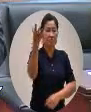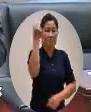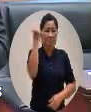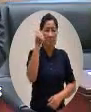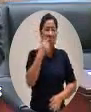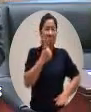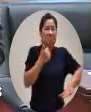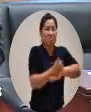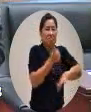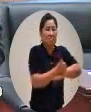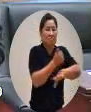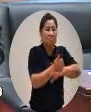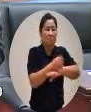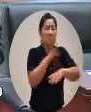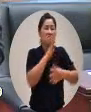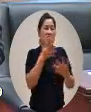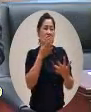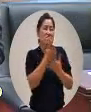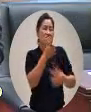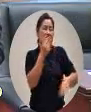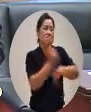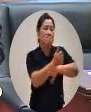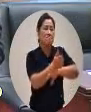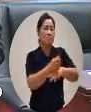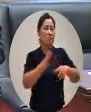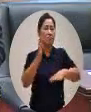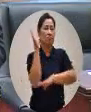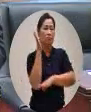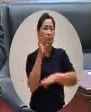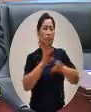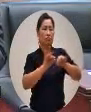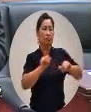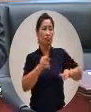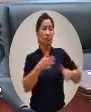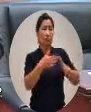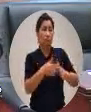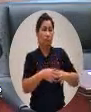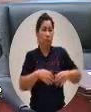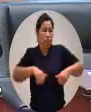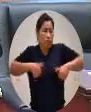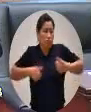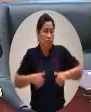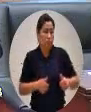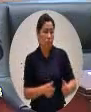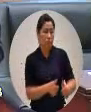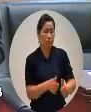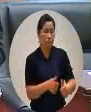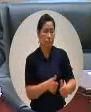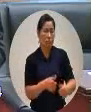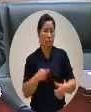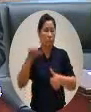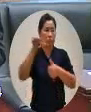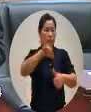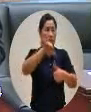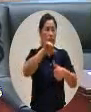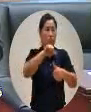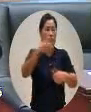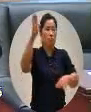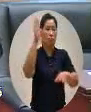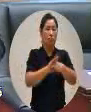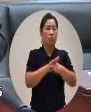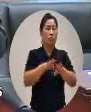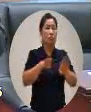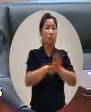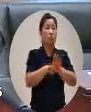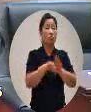然後侵占公有財產還要被追繳所有補繳的租金